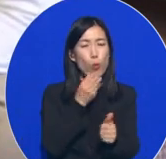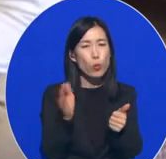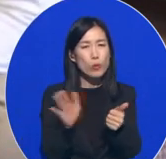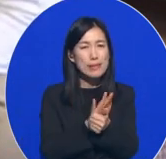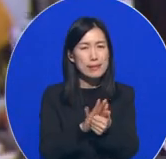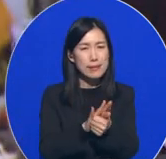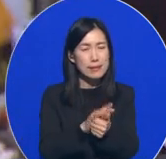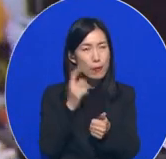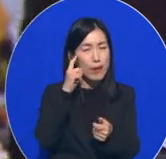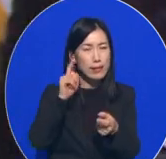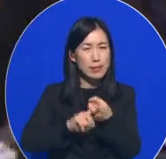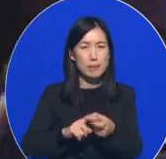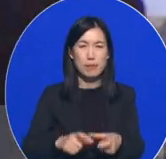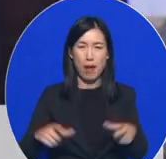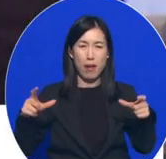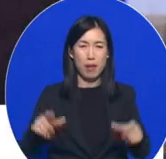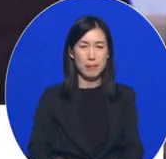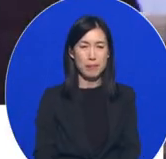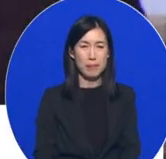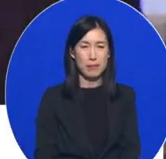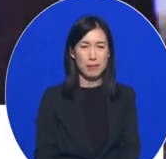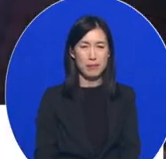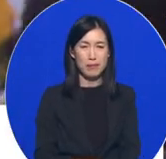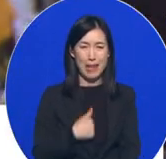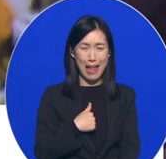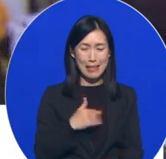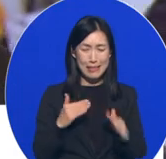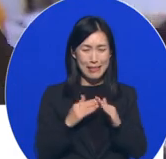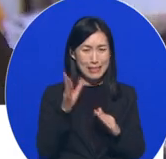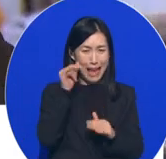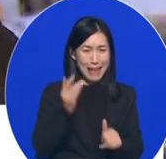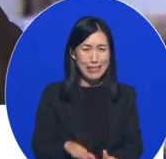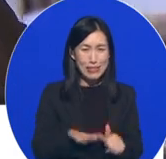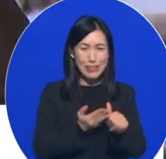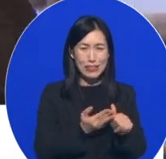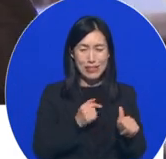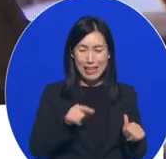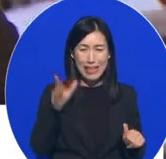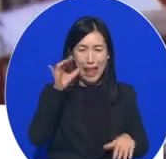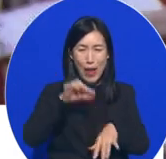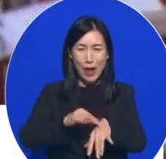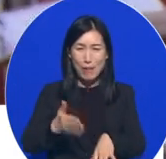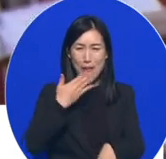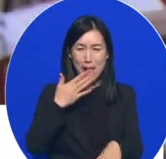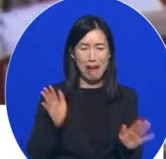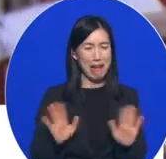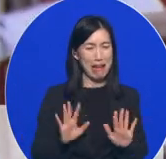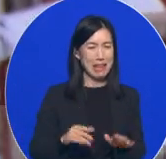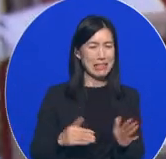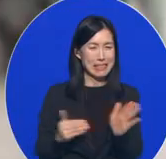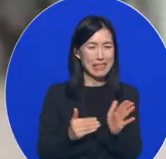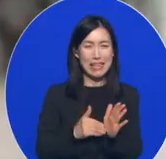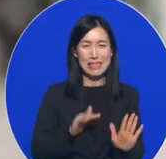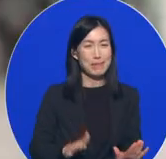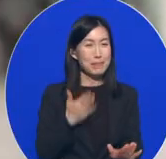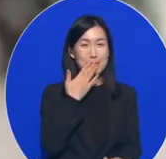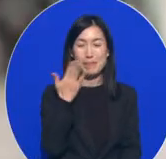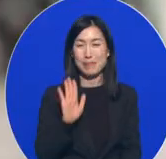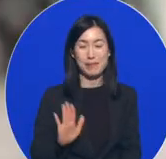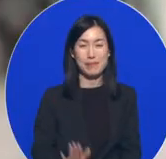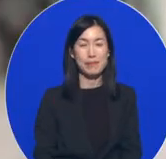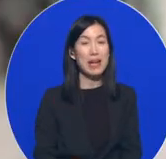영향입니다 강아지를 키우니까 좀 그래 짠하고 우리 끊어 안 먹어